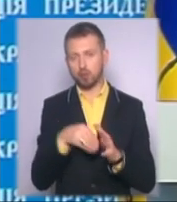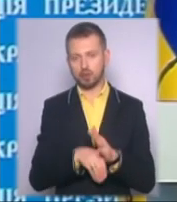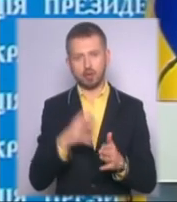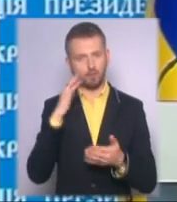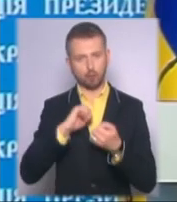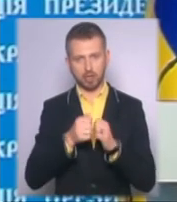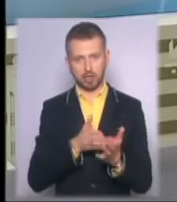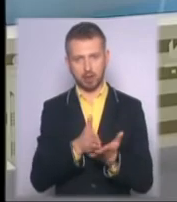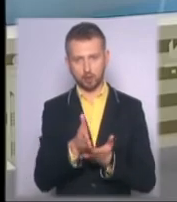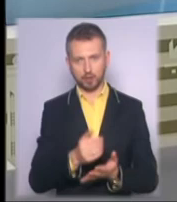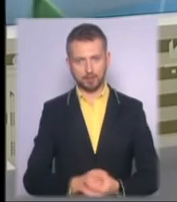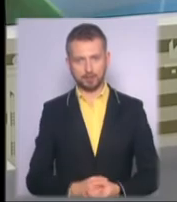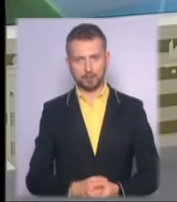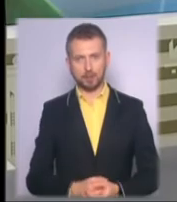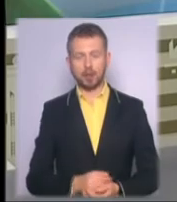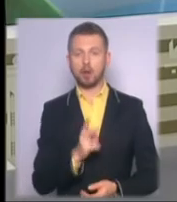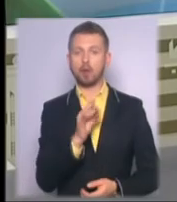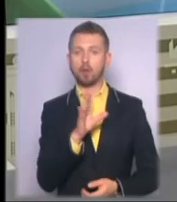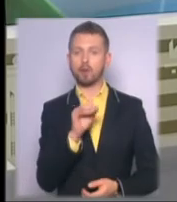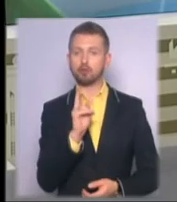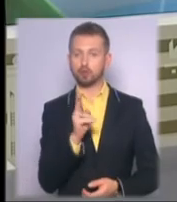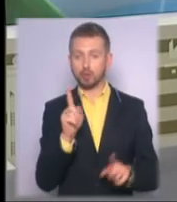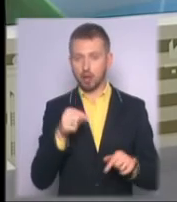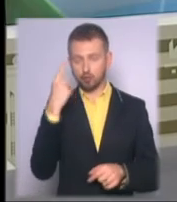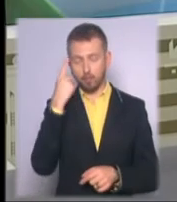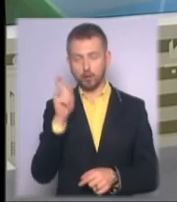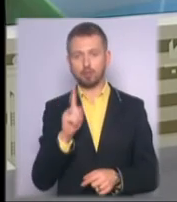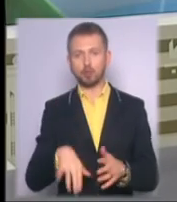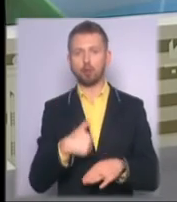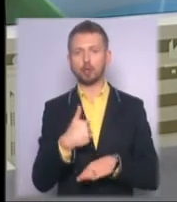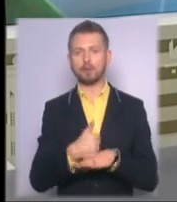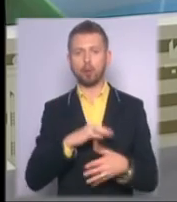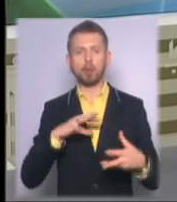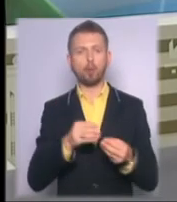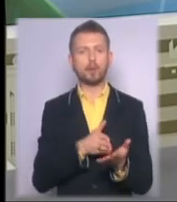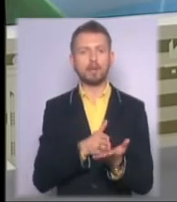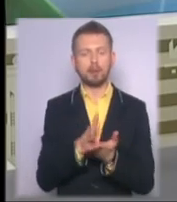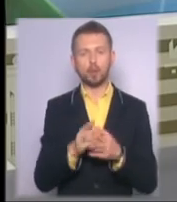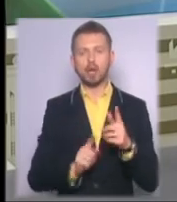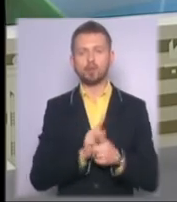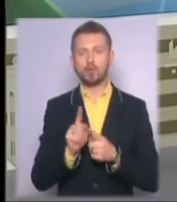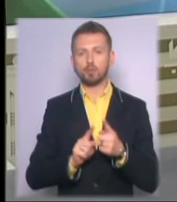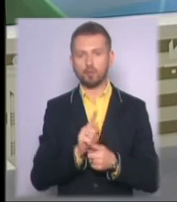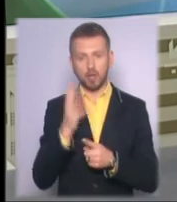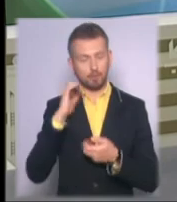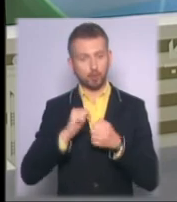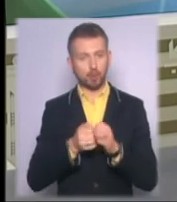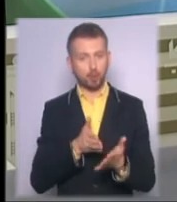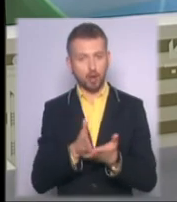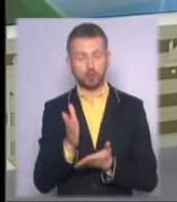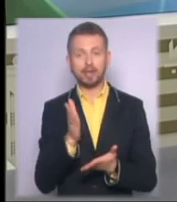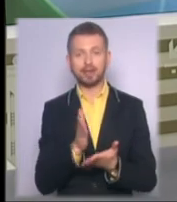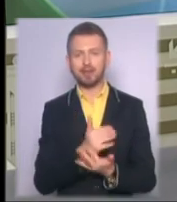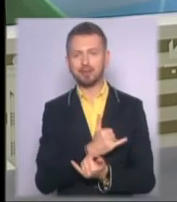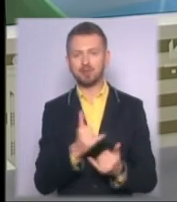галузі. Ковальчук також повідомив, що основною концепцією реформування вугільної галузі є забезпечення